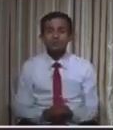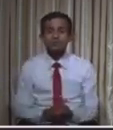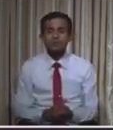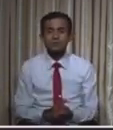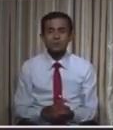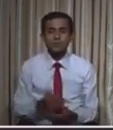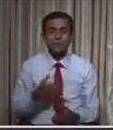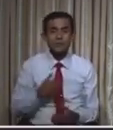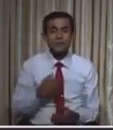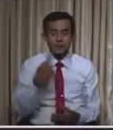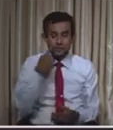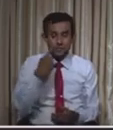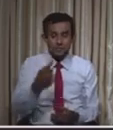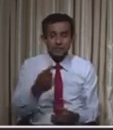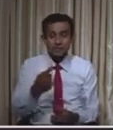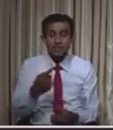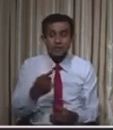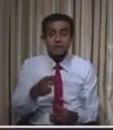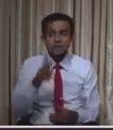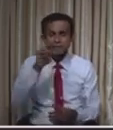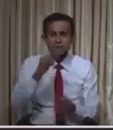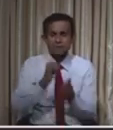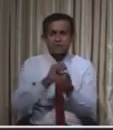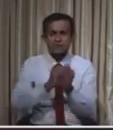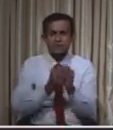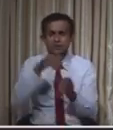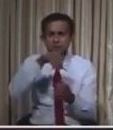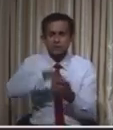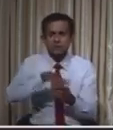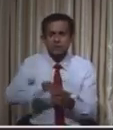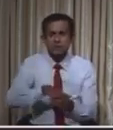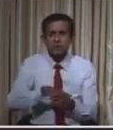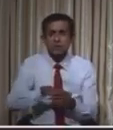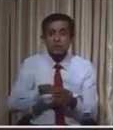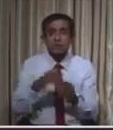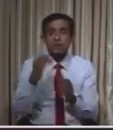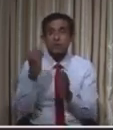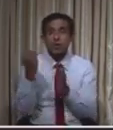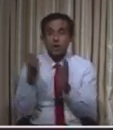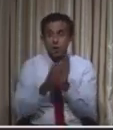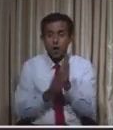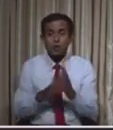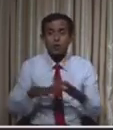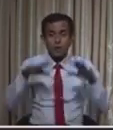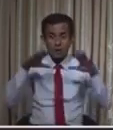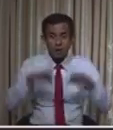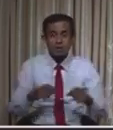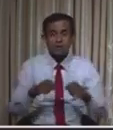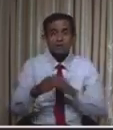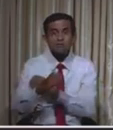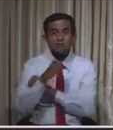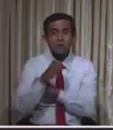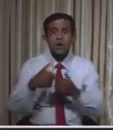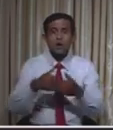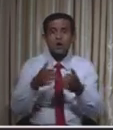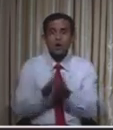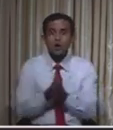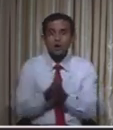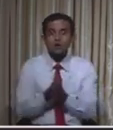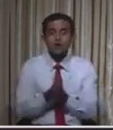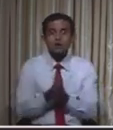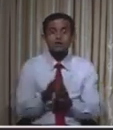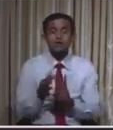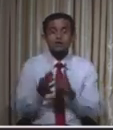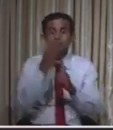අද අපි දැක්කා මේ 20 වෙනි සංශෝධනයේ හරහා ව්‍යවස්ථාදායක සතුව තිබිච්ච බලතල සියල්ල